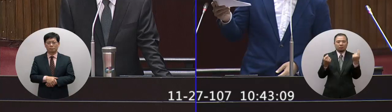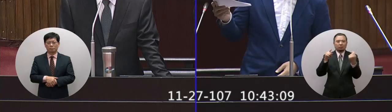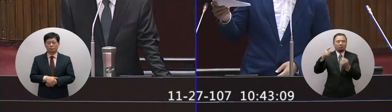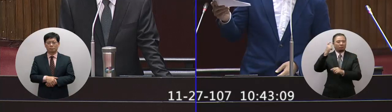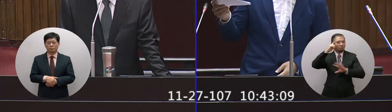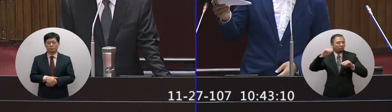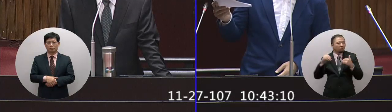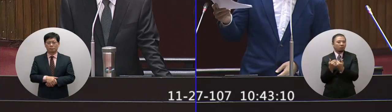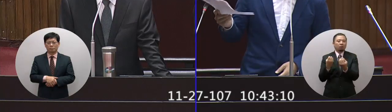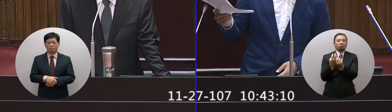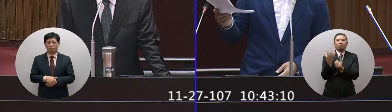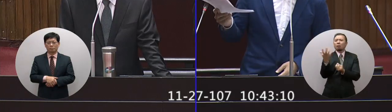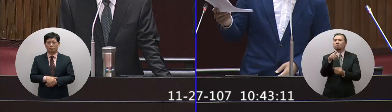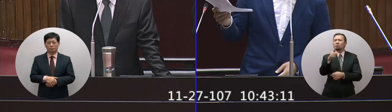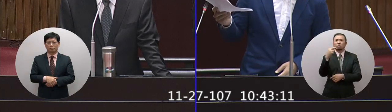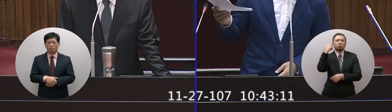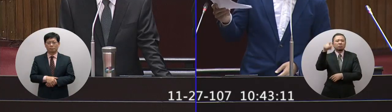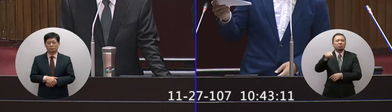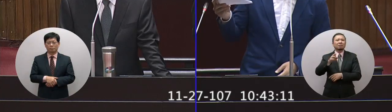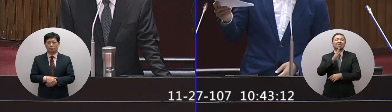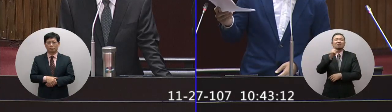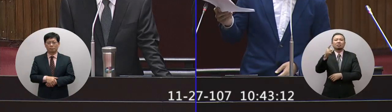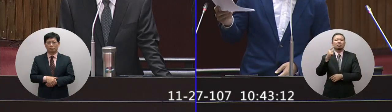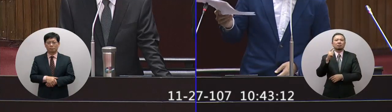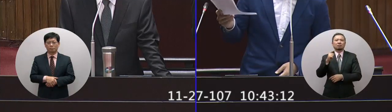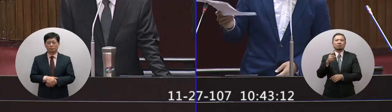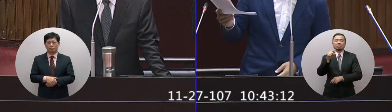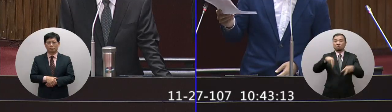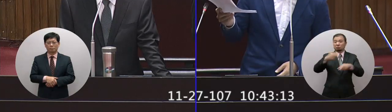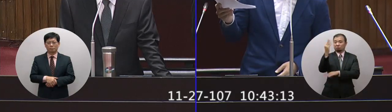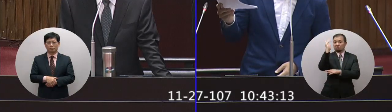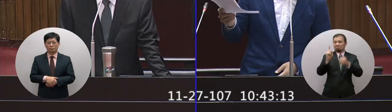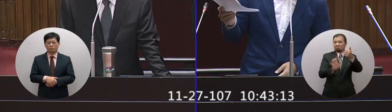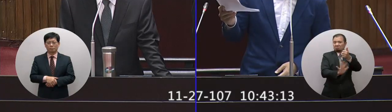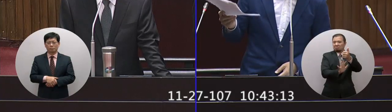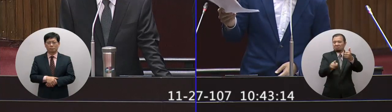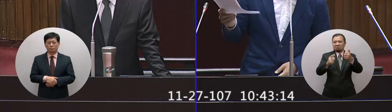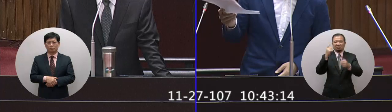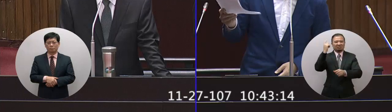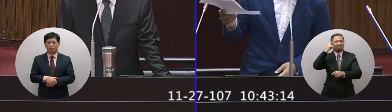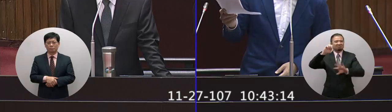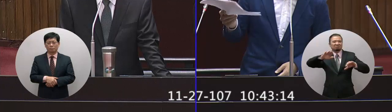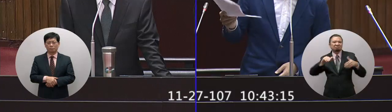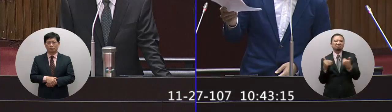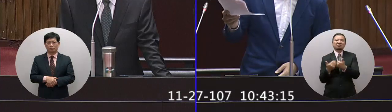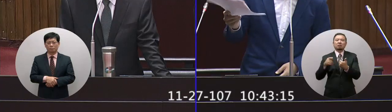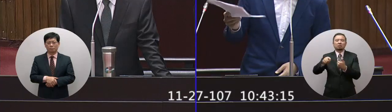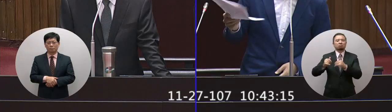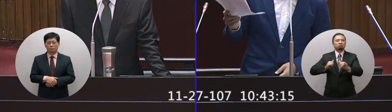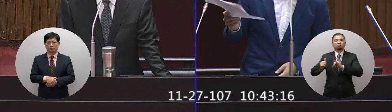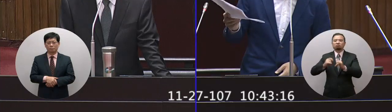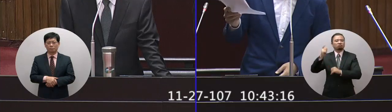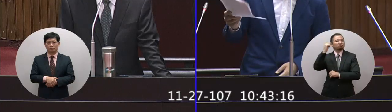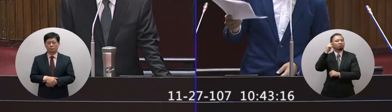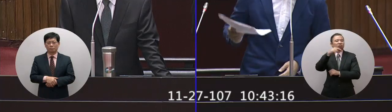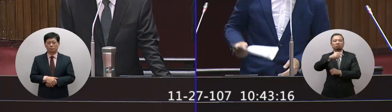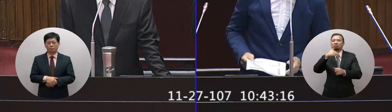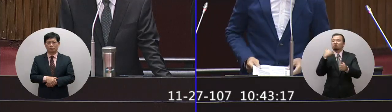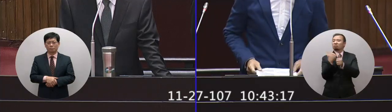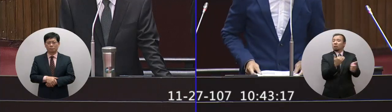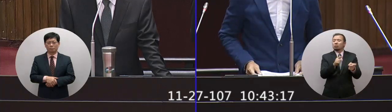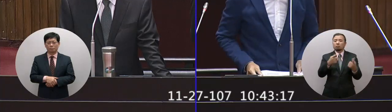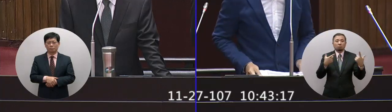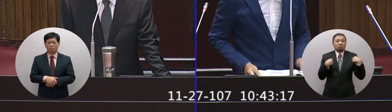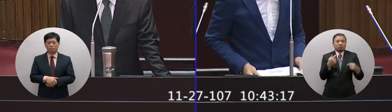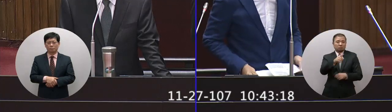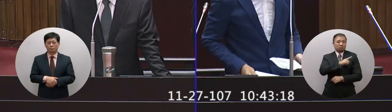院长，你会不会觉得这是在倒戈啊？这几个公投的结果，其实跟你政府原本的理念、你的团队原本理念是相冲